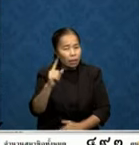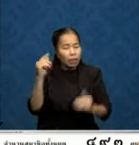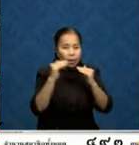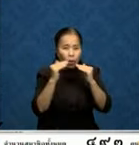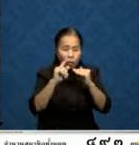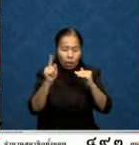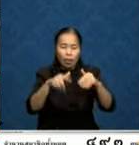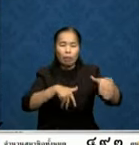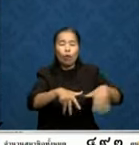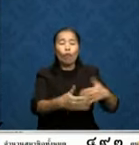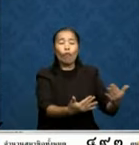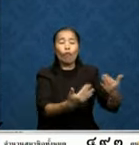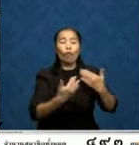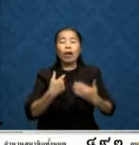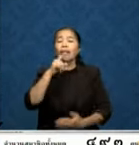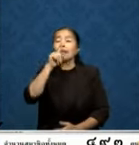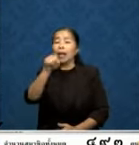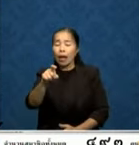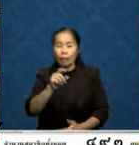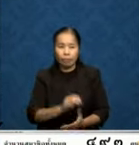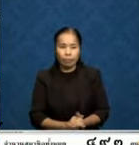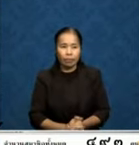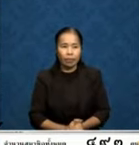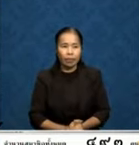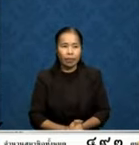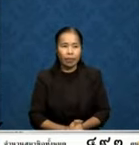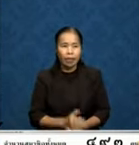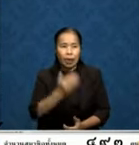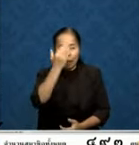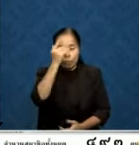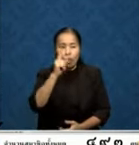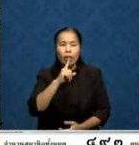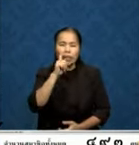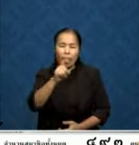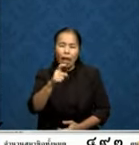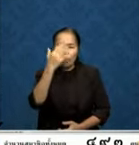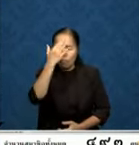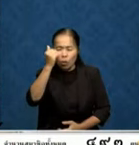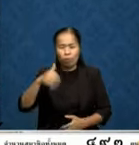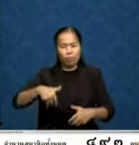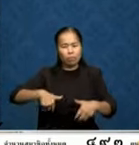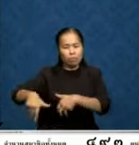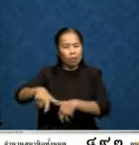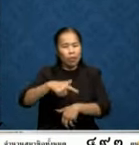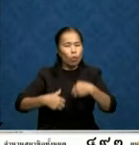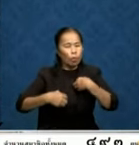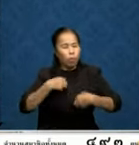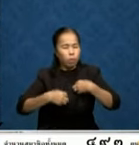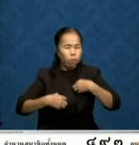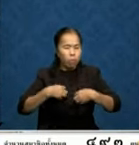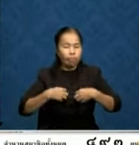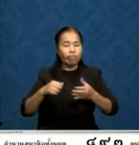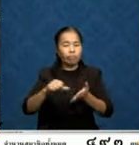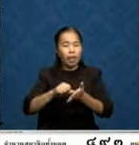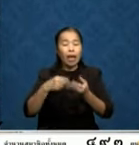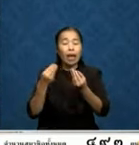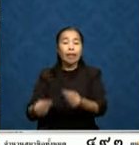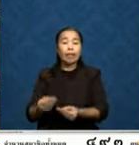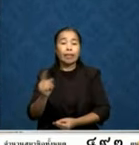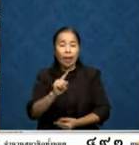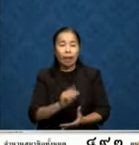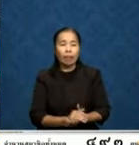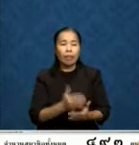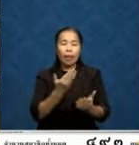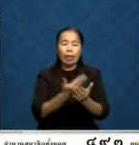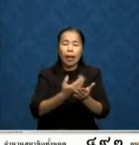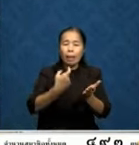าถามที่ถามในฐานะผู้แทนนะครับถามถึงความเดือดร้อนว่าจะแก้ไขกันยังไงเงินประกัน